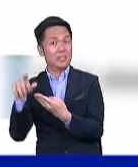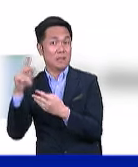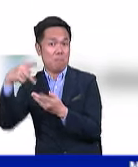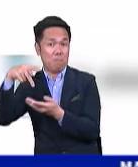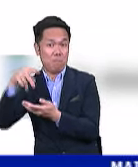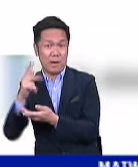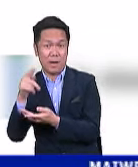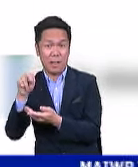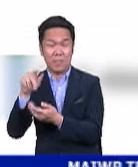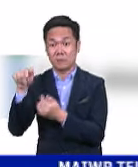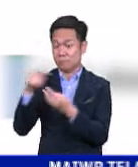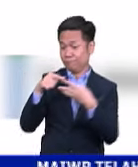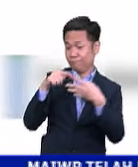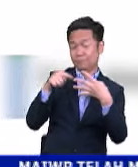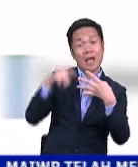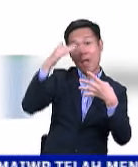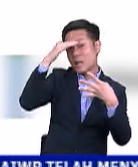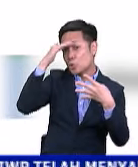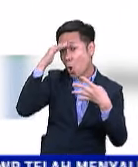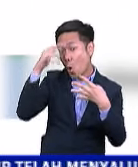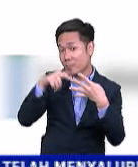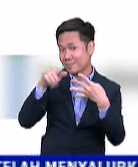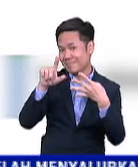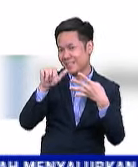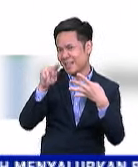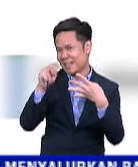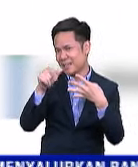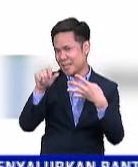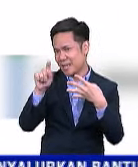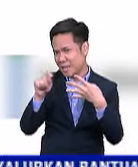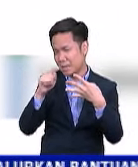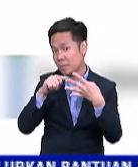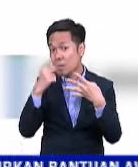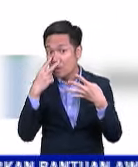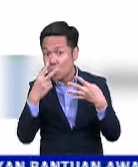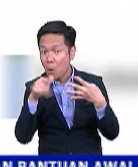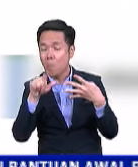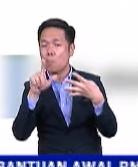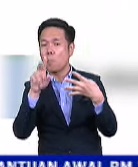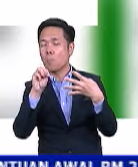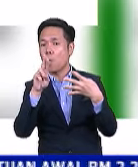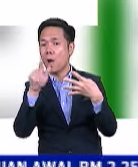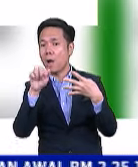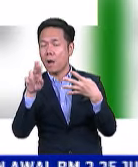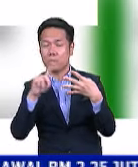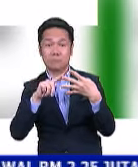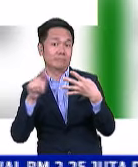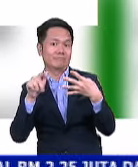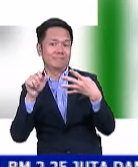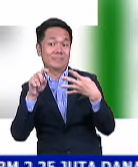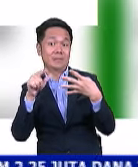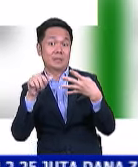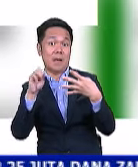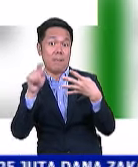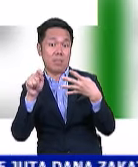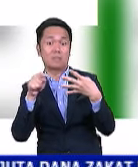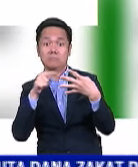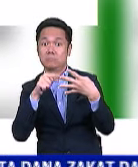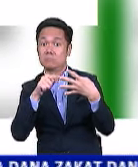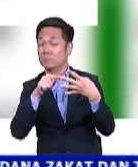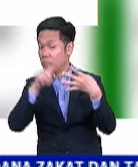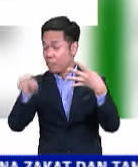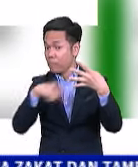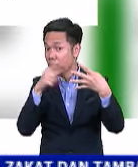Islam Ajo Pulau mengabaikan Sungai Leni ke diladang cah sungaimu Adi Buluh kasap dan sungai segama di Bandar selamanya